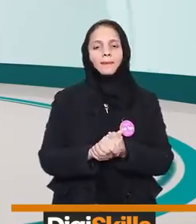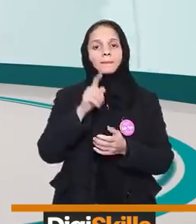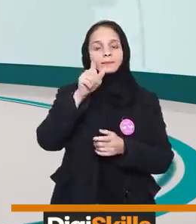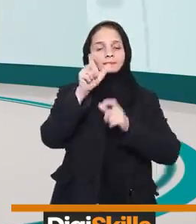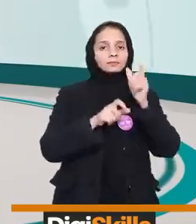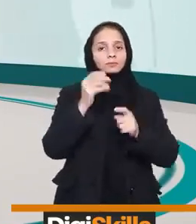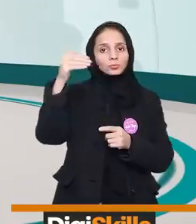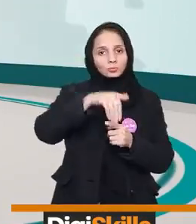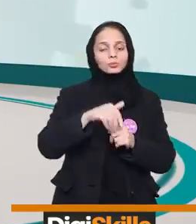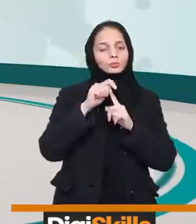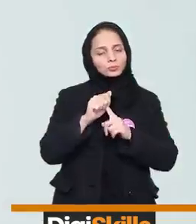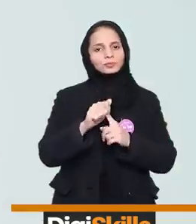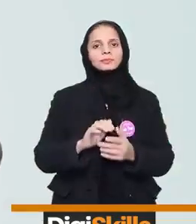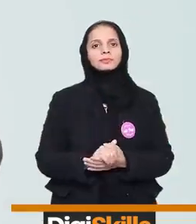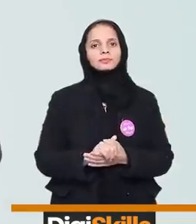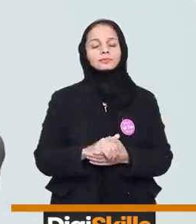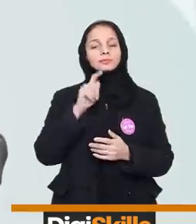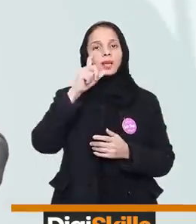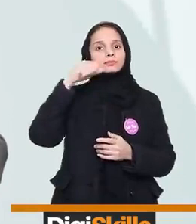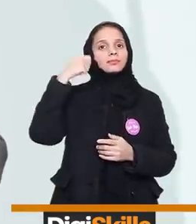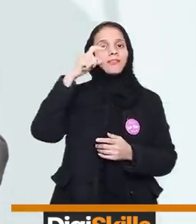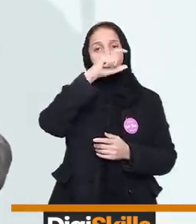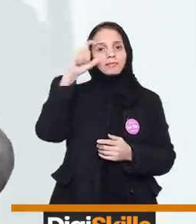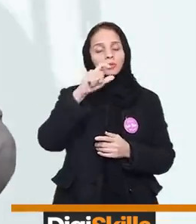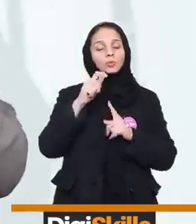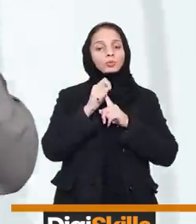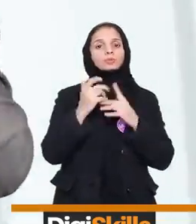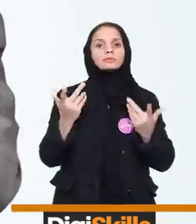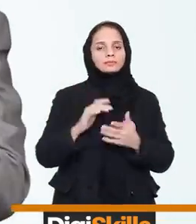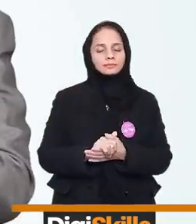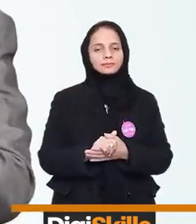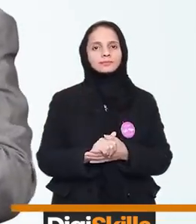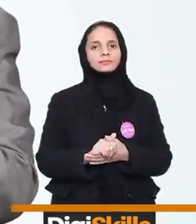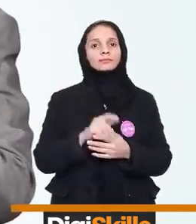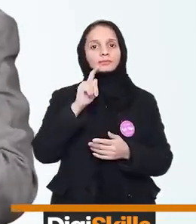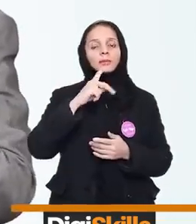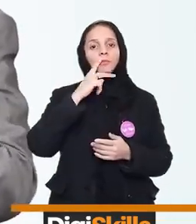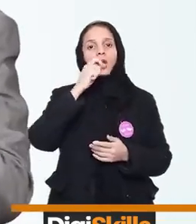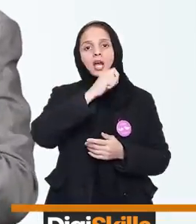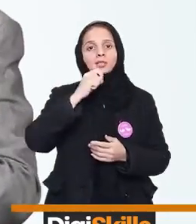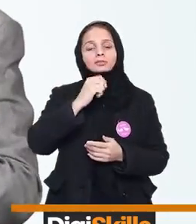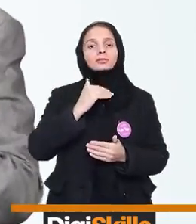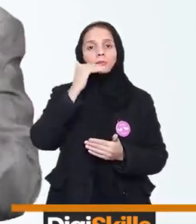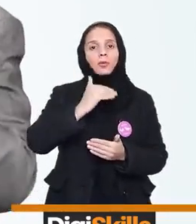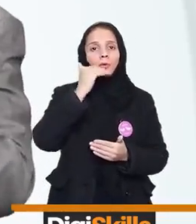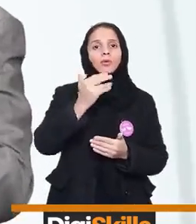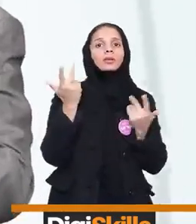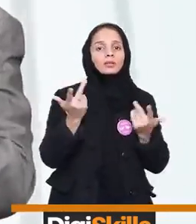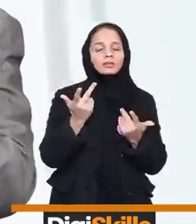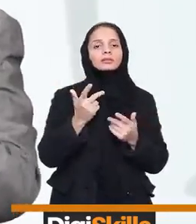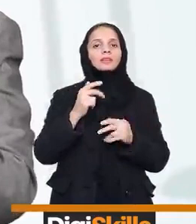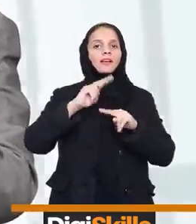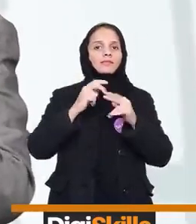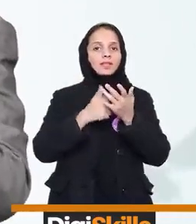آپ کی پریزنس کتنی میٹر کرتی ہے، آپ کی پروفائل کتنی میٹر کرتی ہے، کون سے الفاظ کا چناؤ آپ